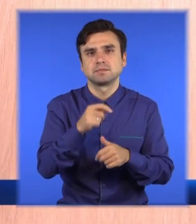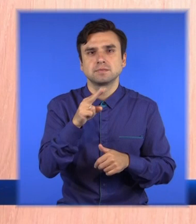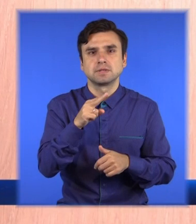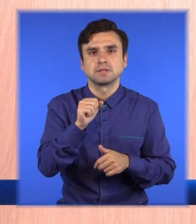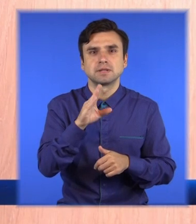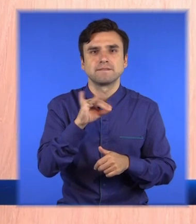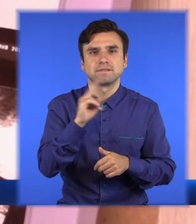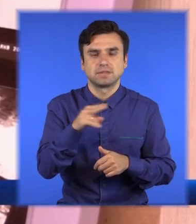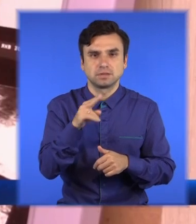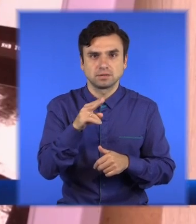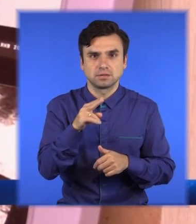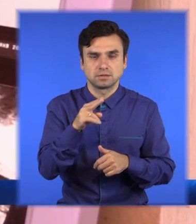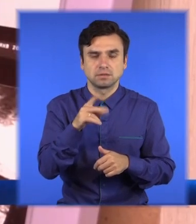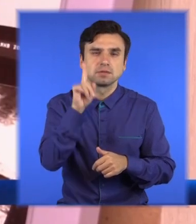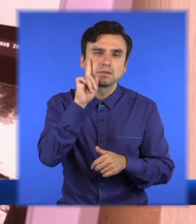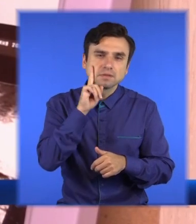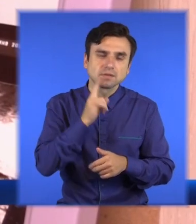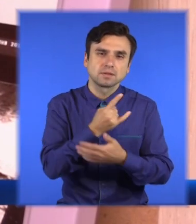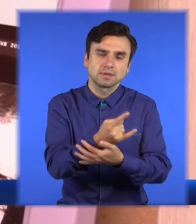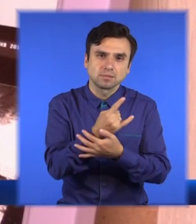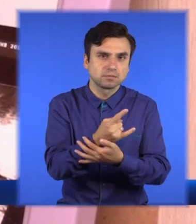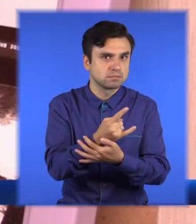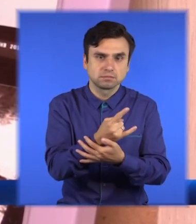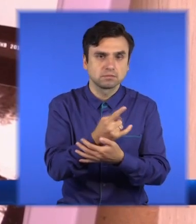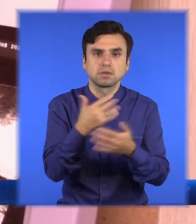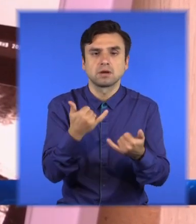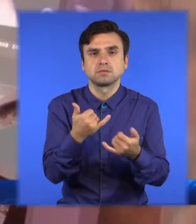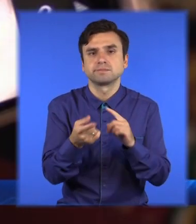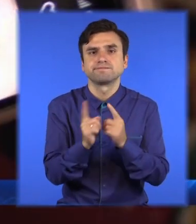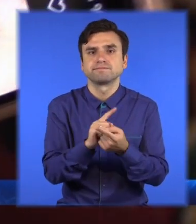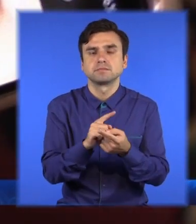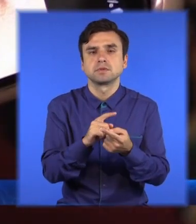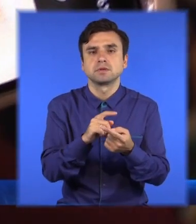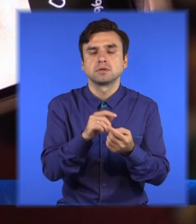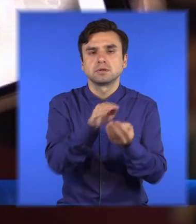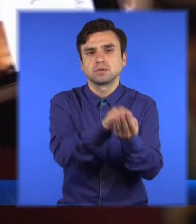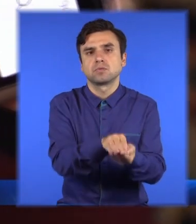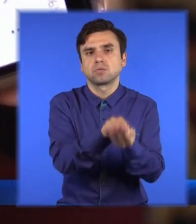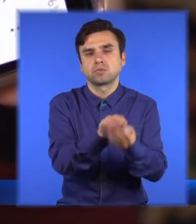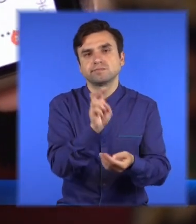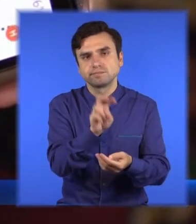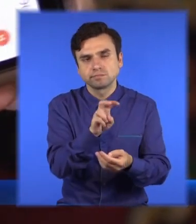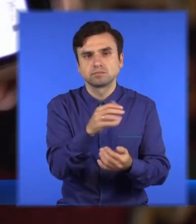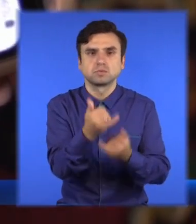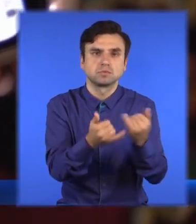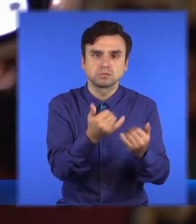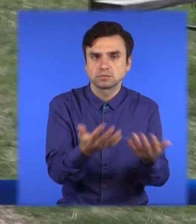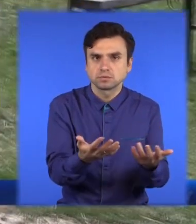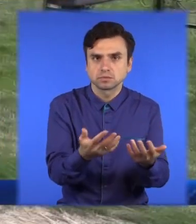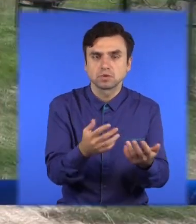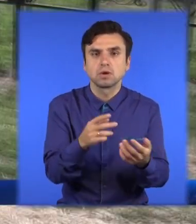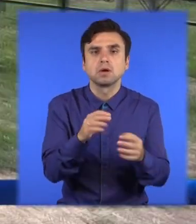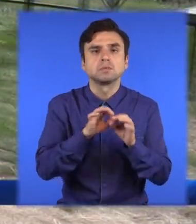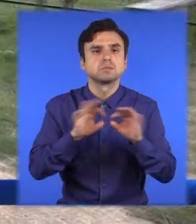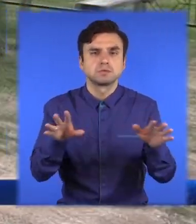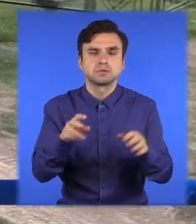30 травня 2019-го в них народився такий очікуваний первісток Давид. Проте замість того, аби насолоджуватись батьківством,